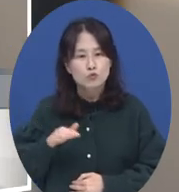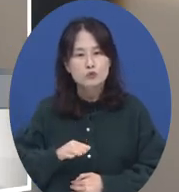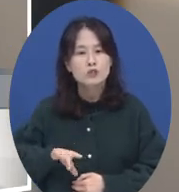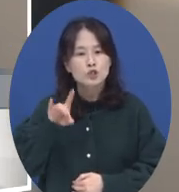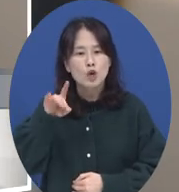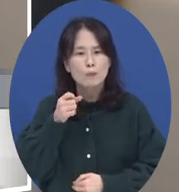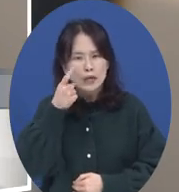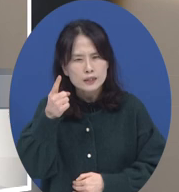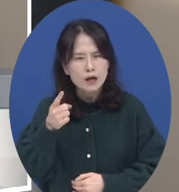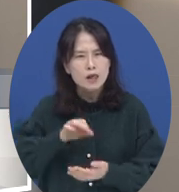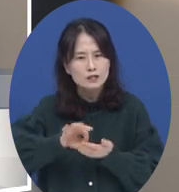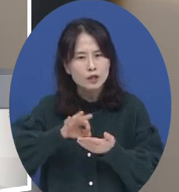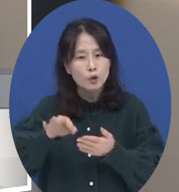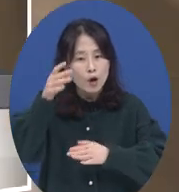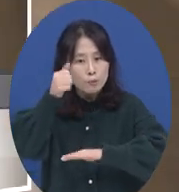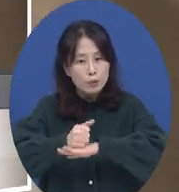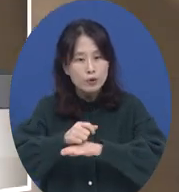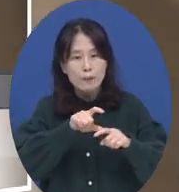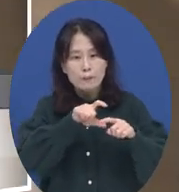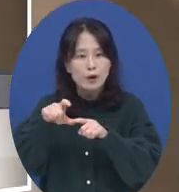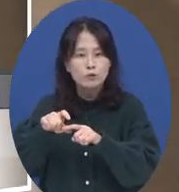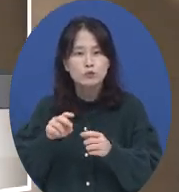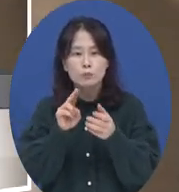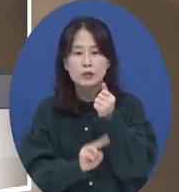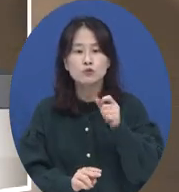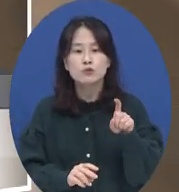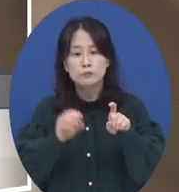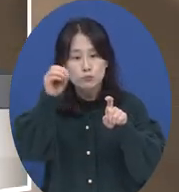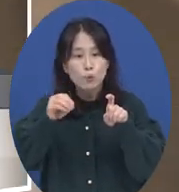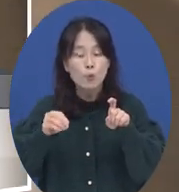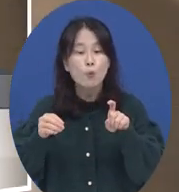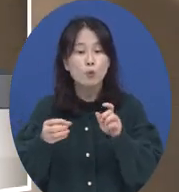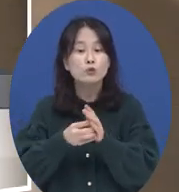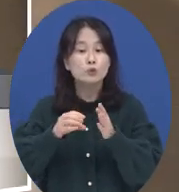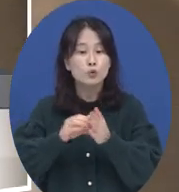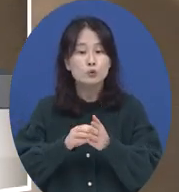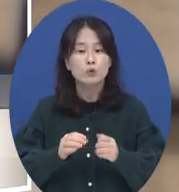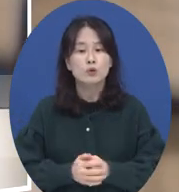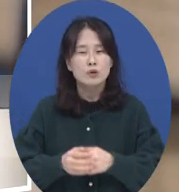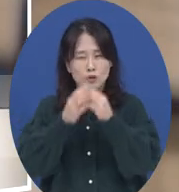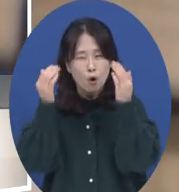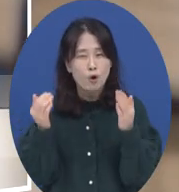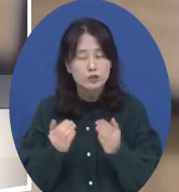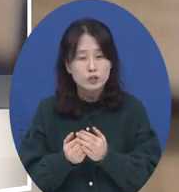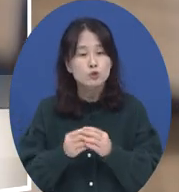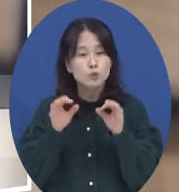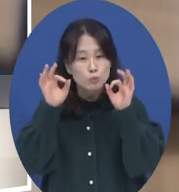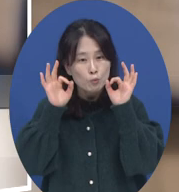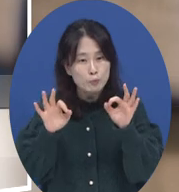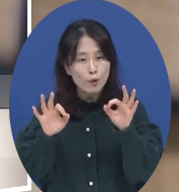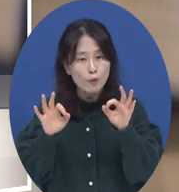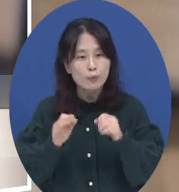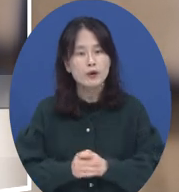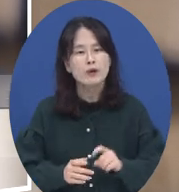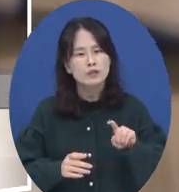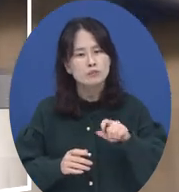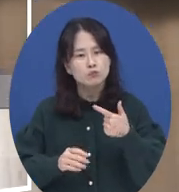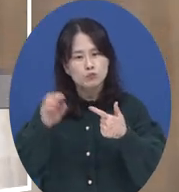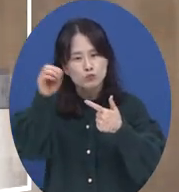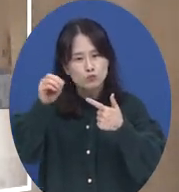결과 평균적으로 전체 매출에서 10% 안팎을 차지하고요. 어플리케이션 전체로 따졌을 때는